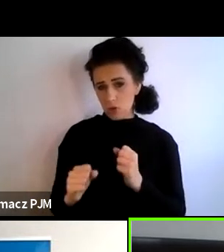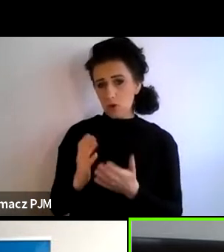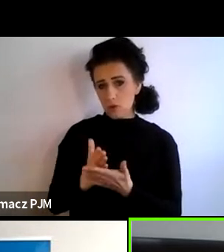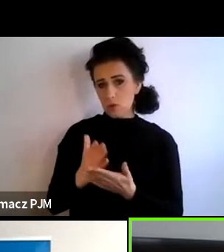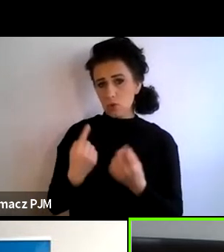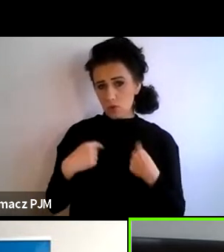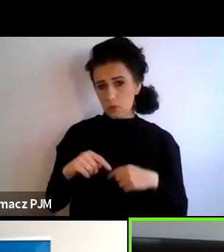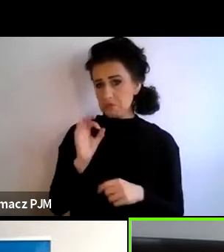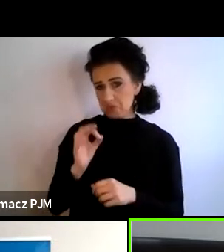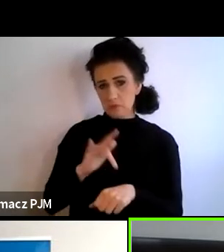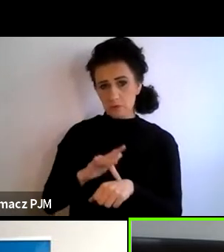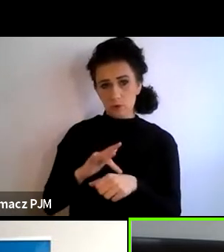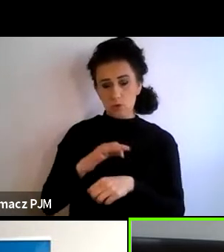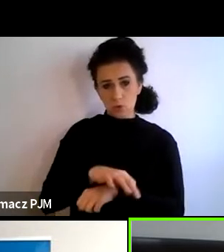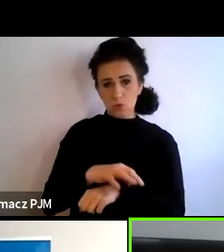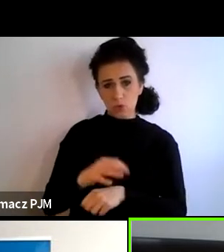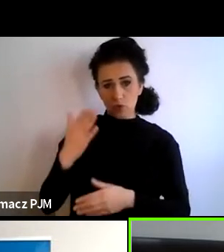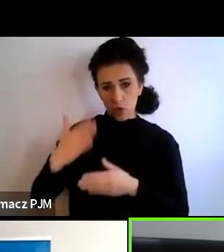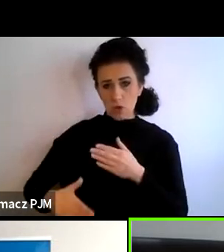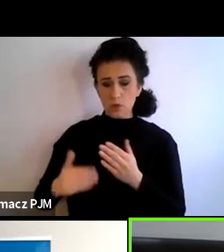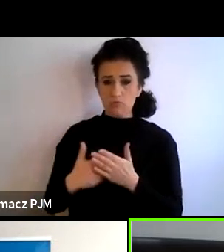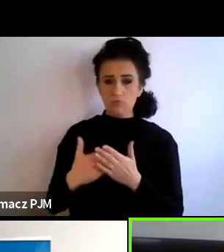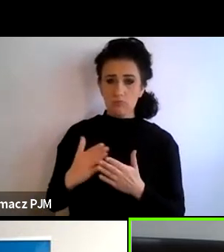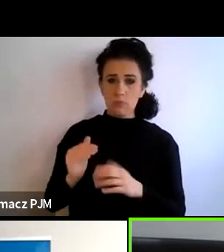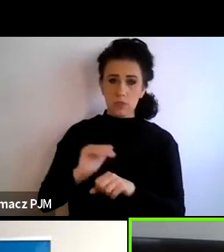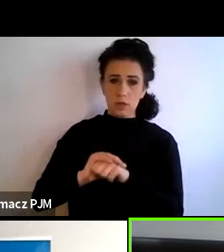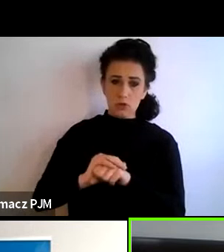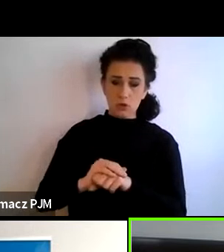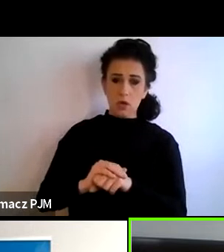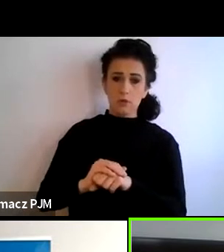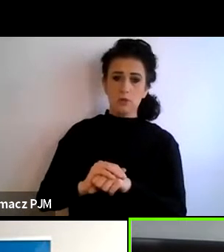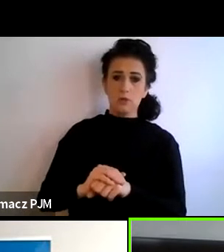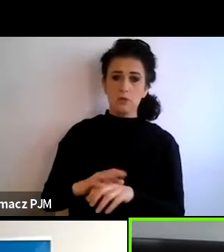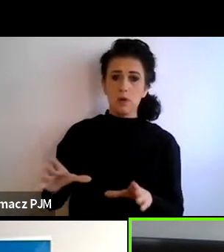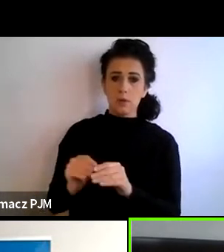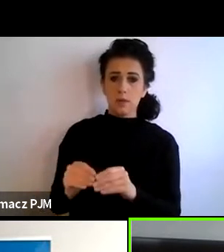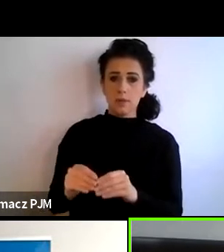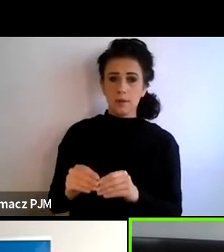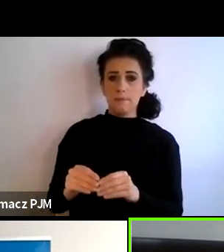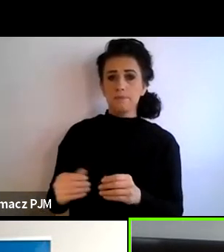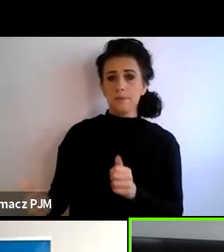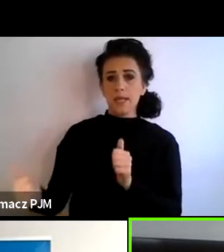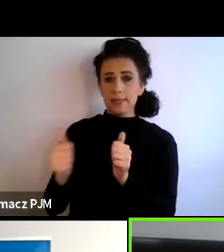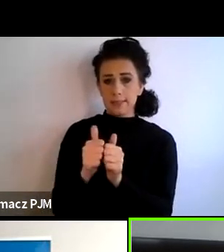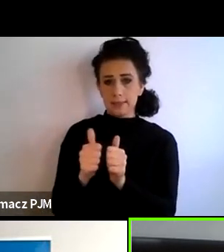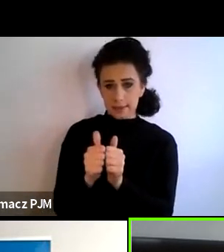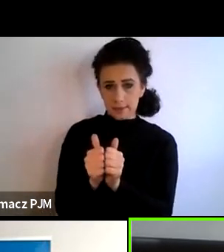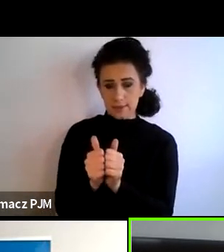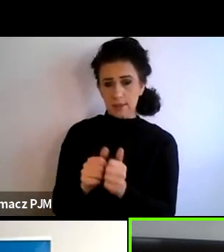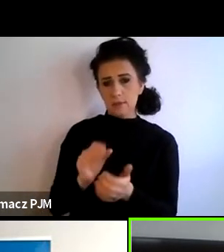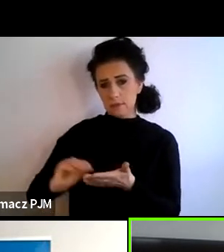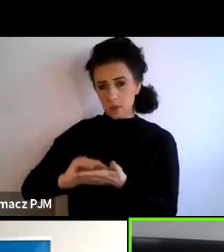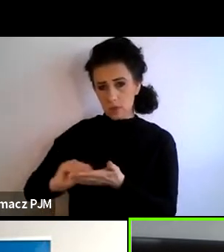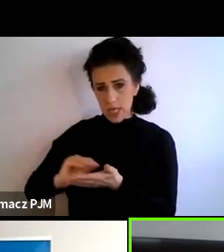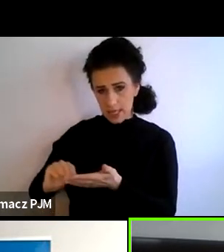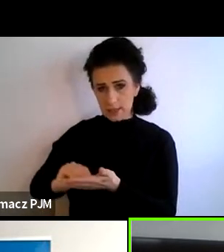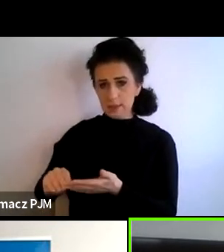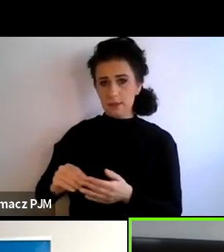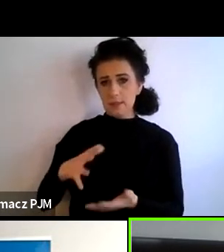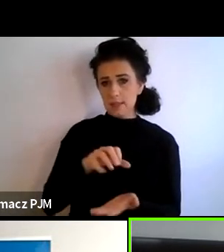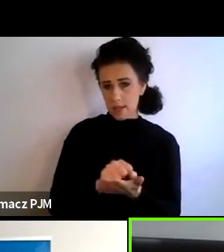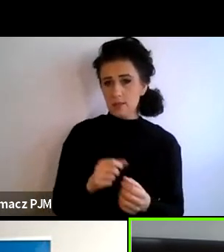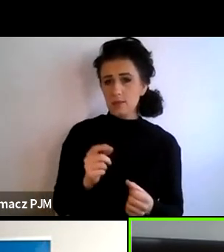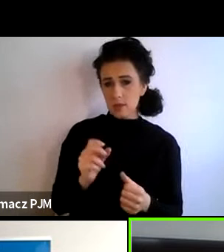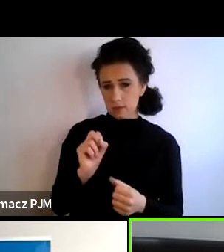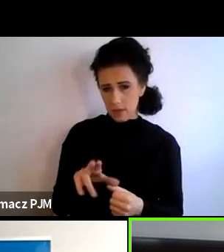studiów, zaprzyjaźniła się, asystent był potrzebny już w pewnym momencie do stworzenia notatek fizycznie na zajęciach, do